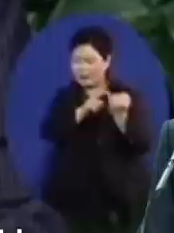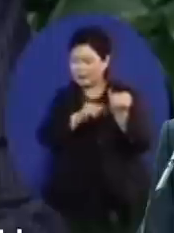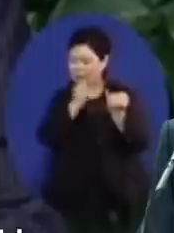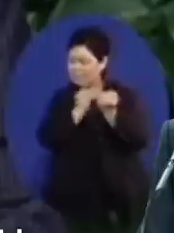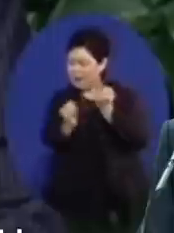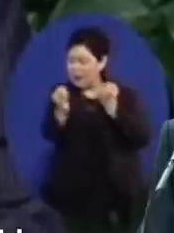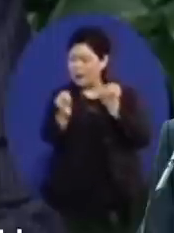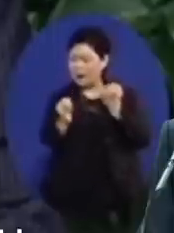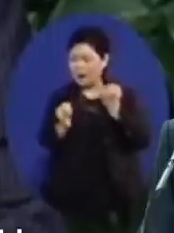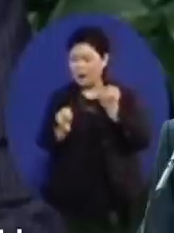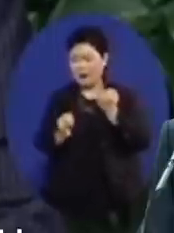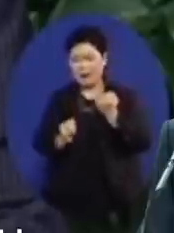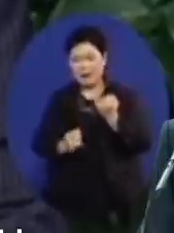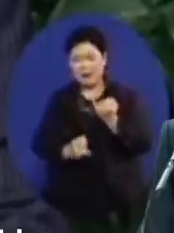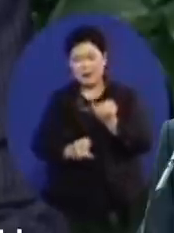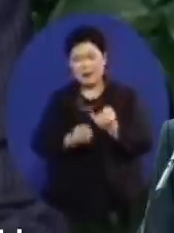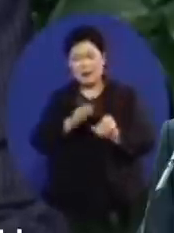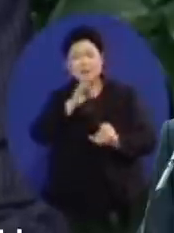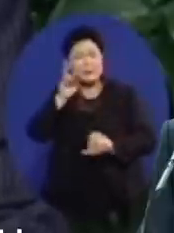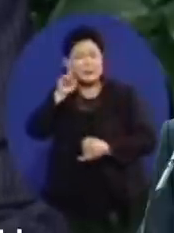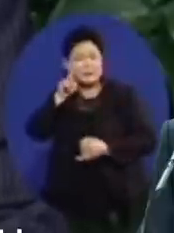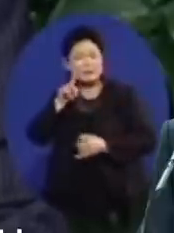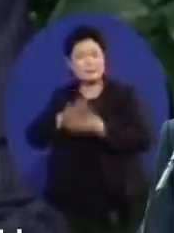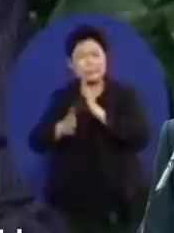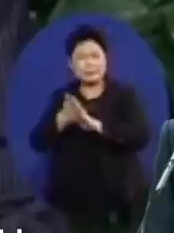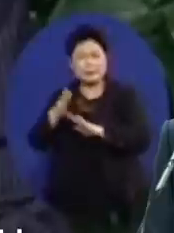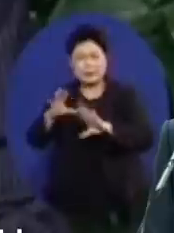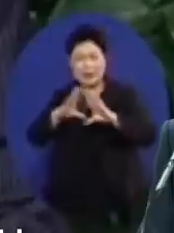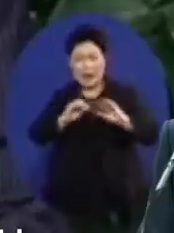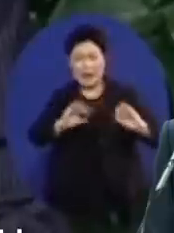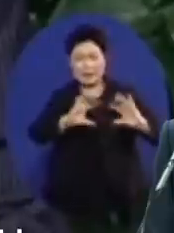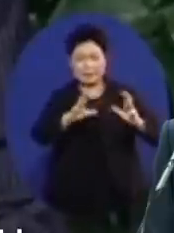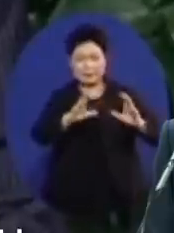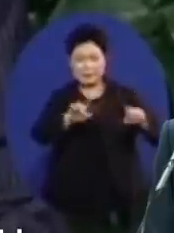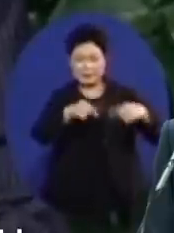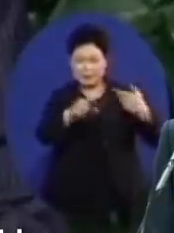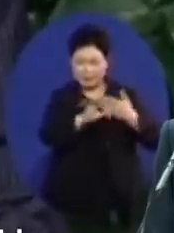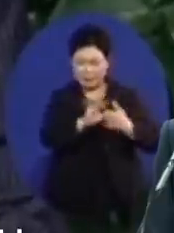아니요? 틀림없이 애굽에 가면 바로 왕이